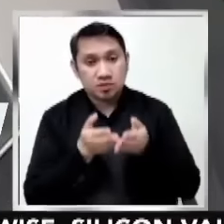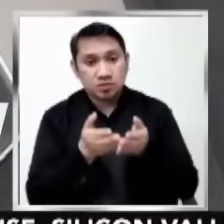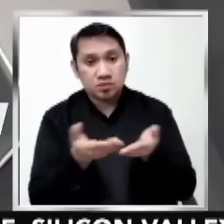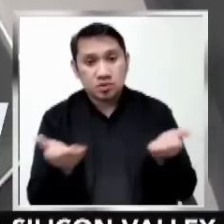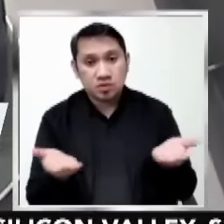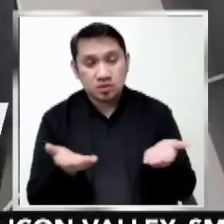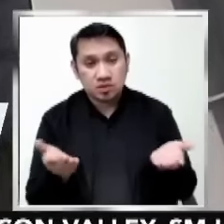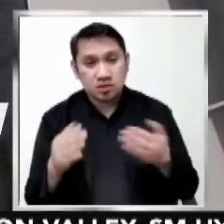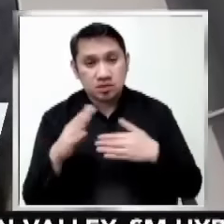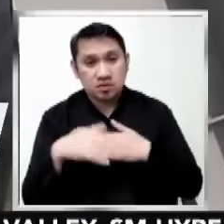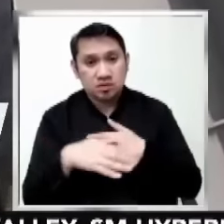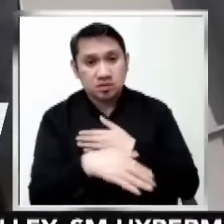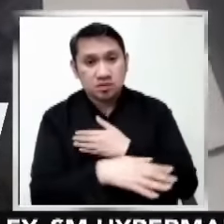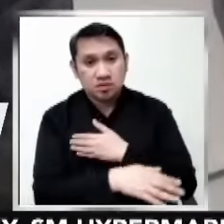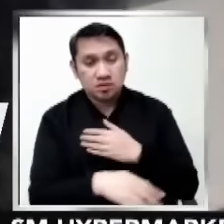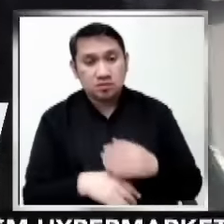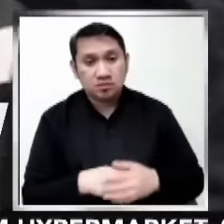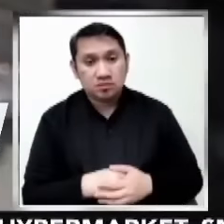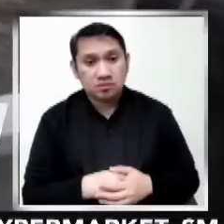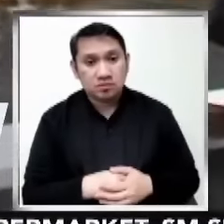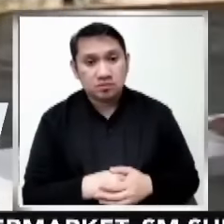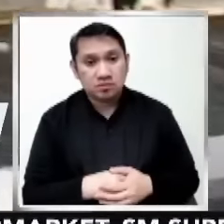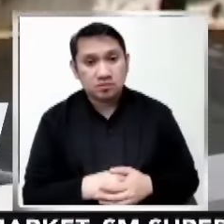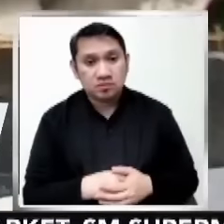hello! How are you?